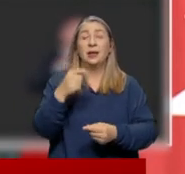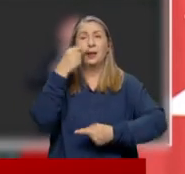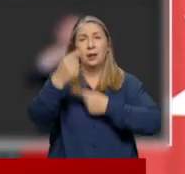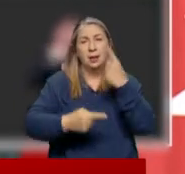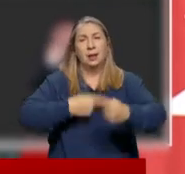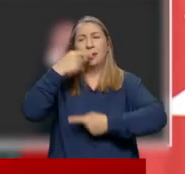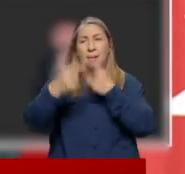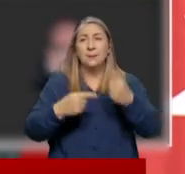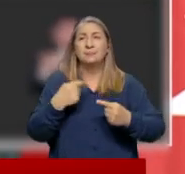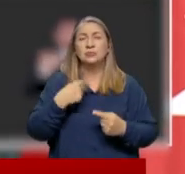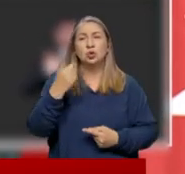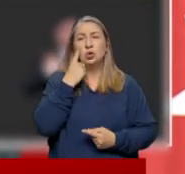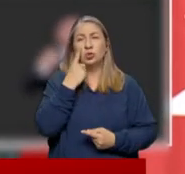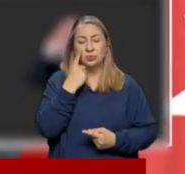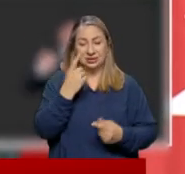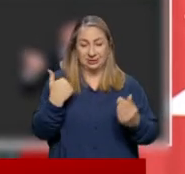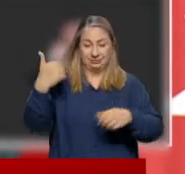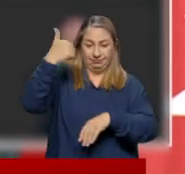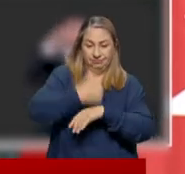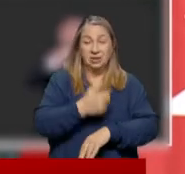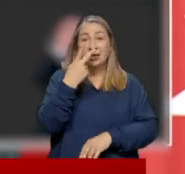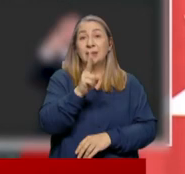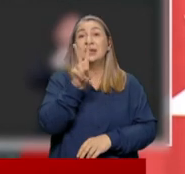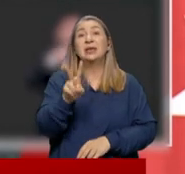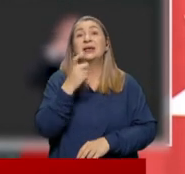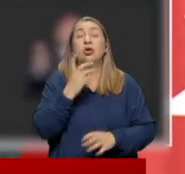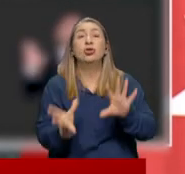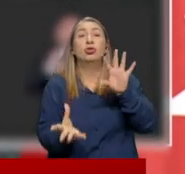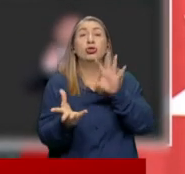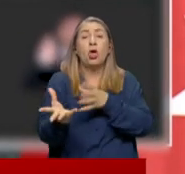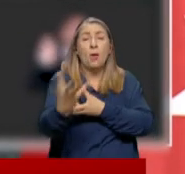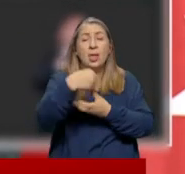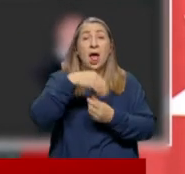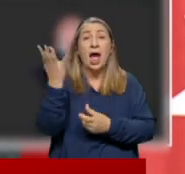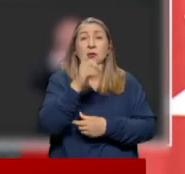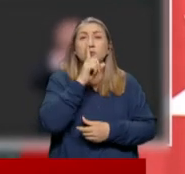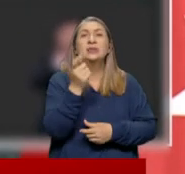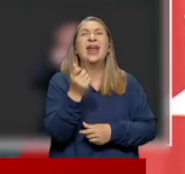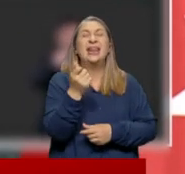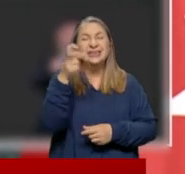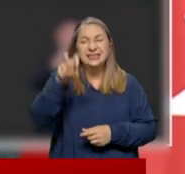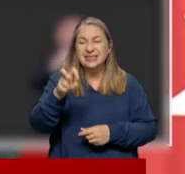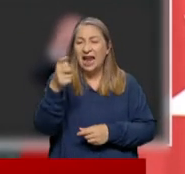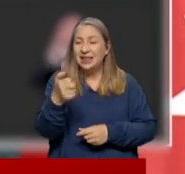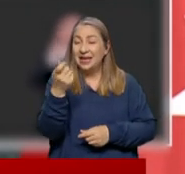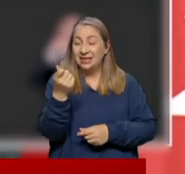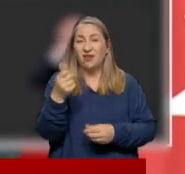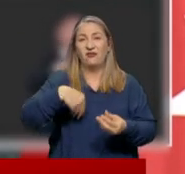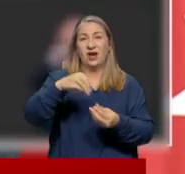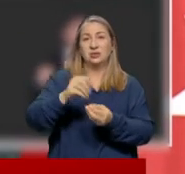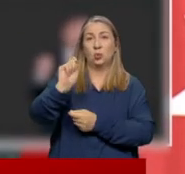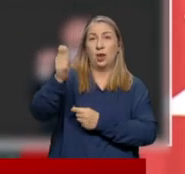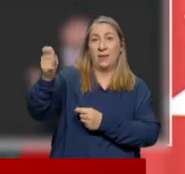dillerine dolu O bizim hükümete geldiğimiz 2002 yılında toplanan her 100 liranın 80 6 lirası